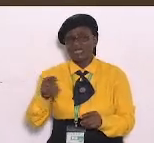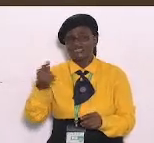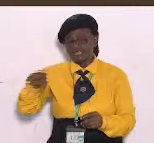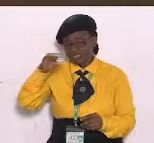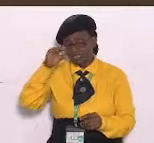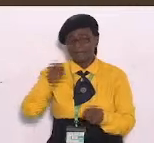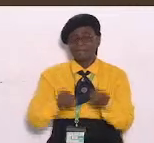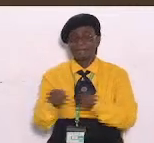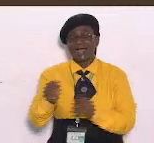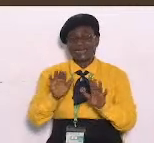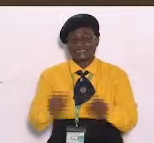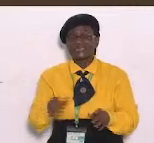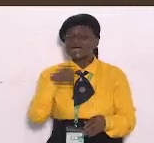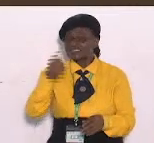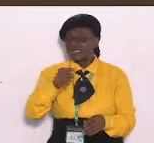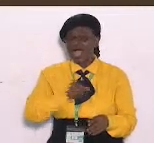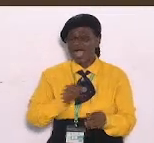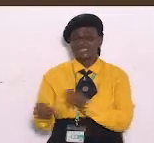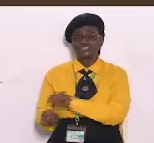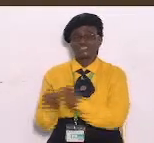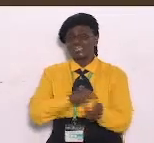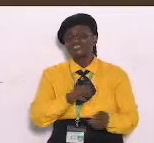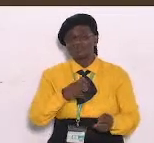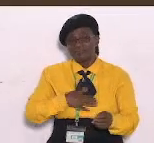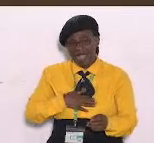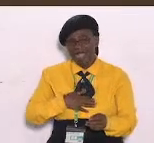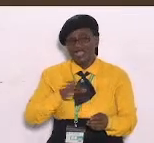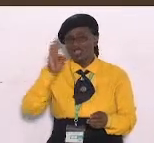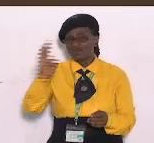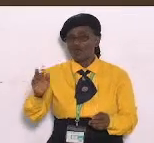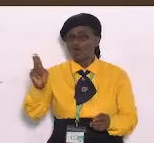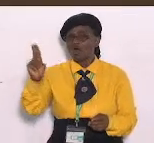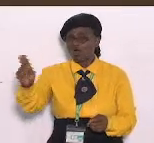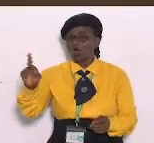change mes il m meubl